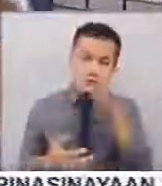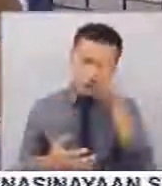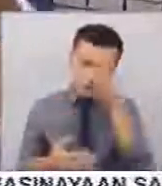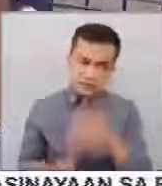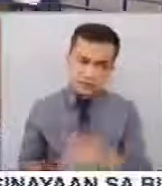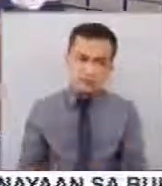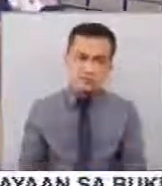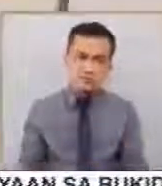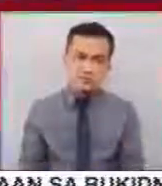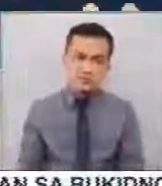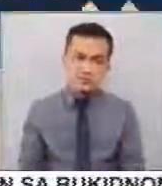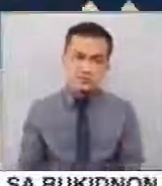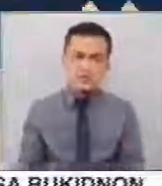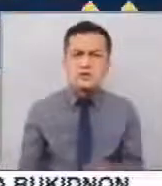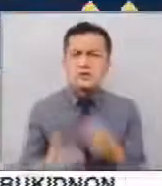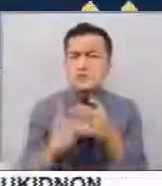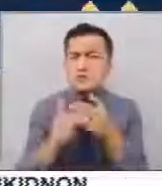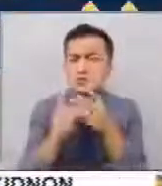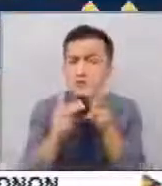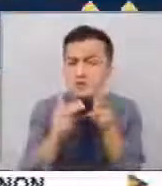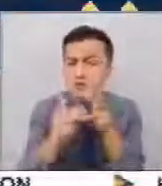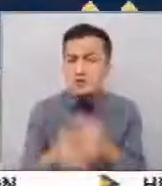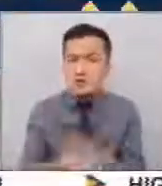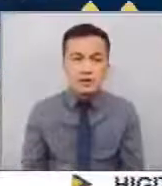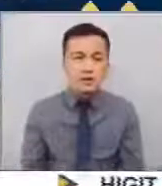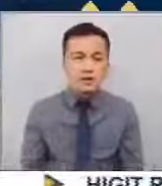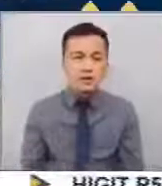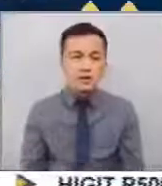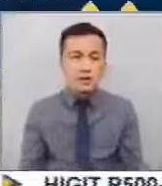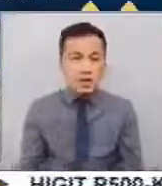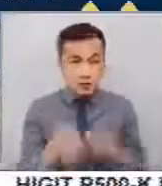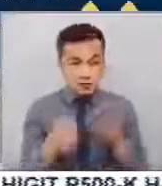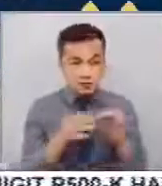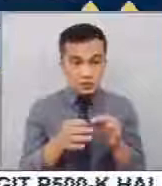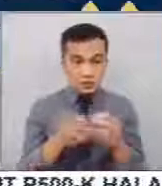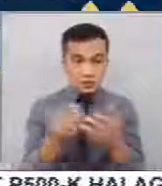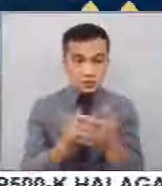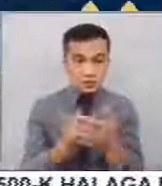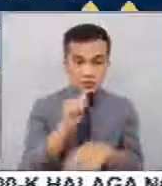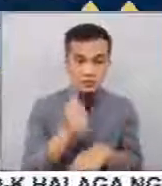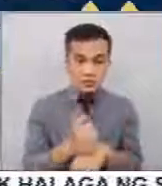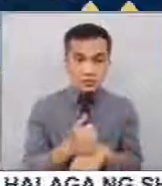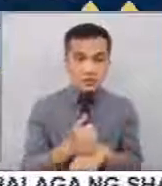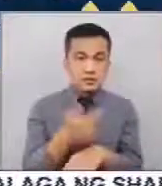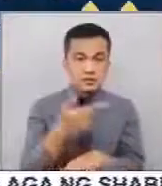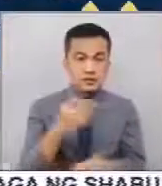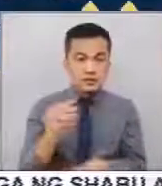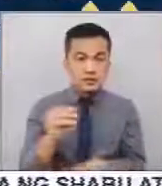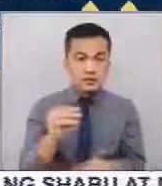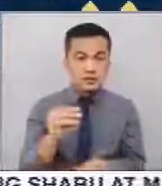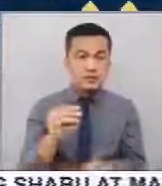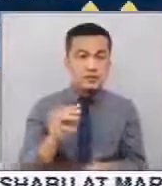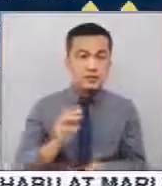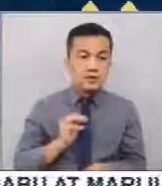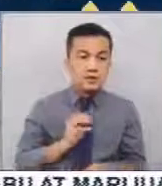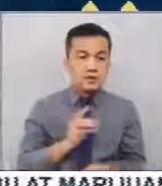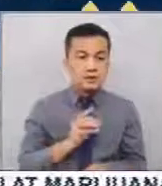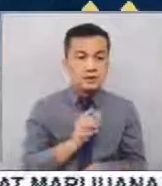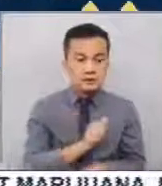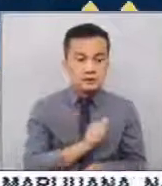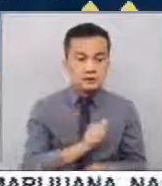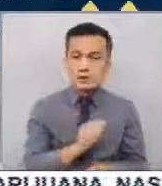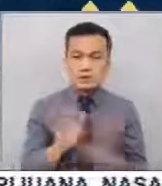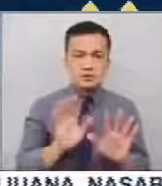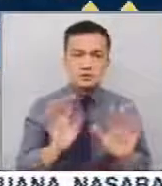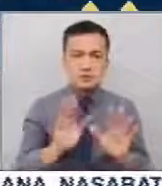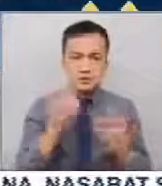Tsaka sandali lang po naman kami. Paglilinaw ng bagong talagang General Manager ng Metropolitan Manila Development Authority, hindi dapat malito ang